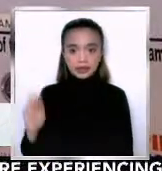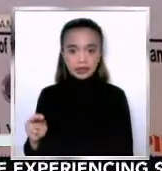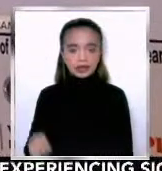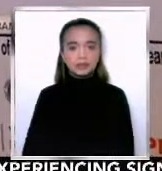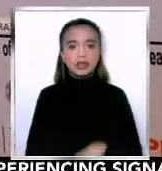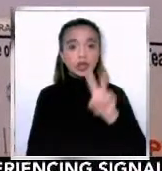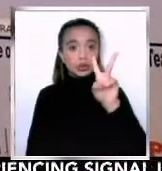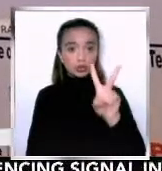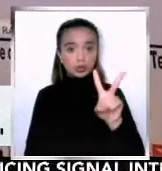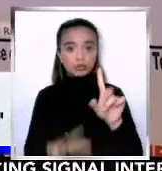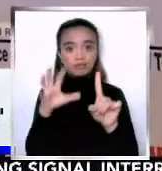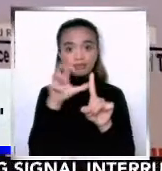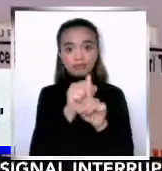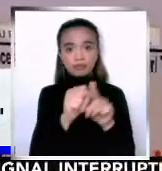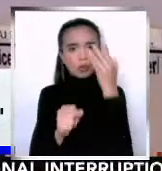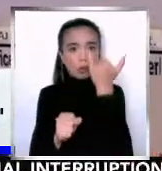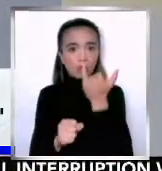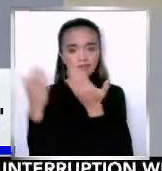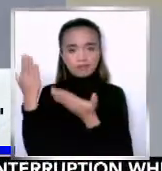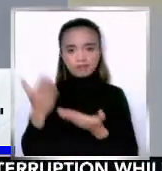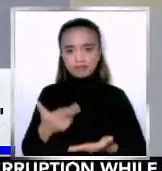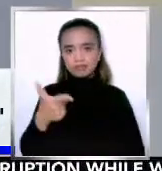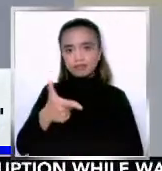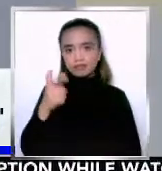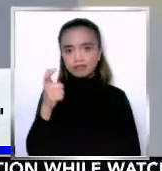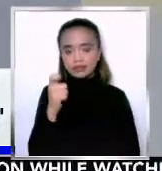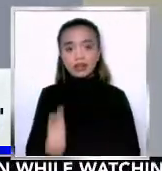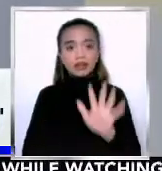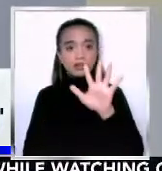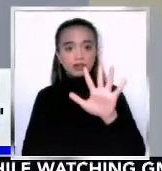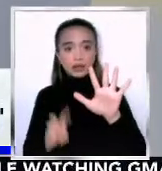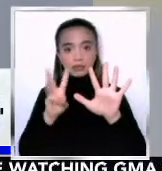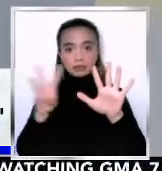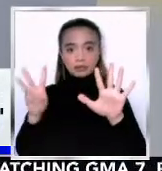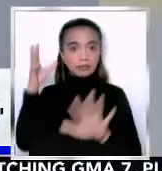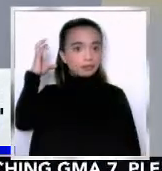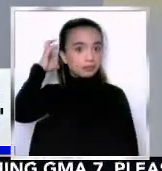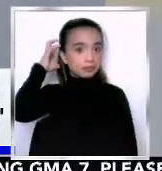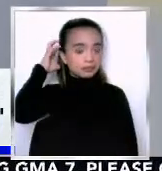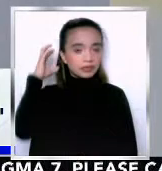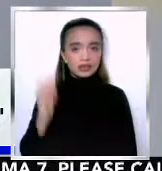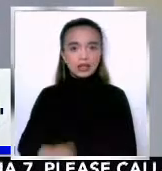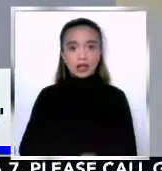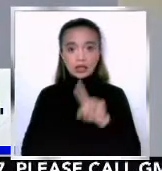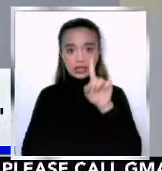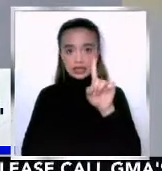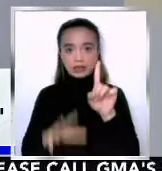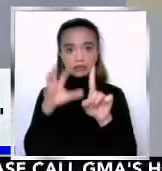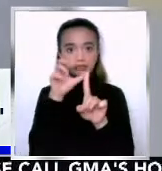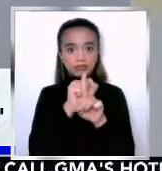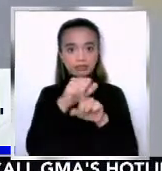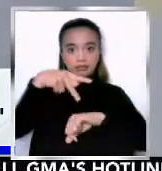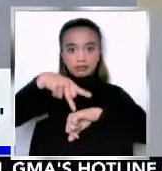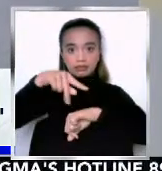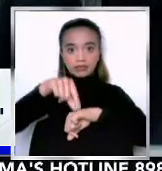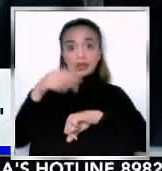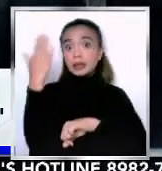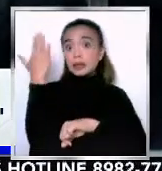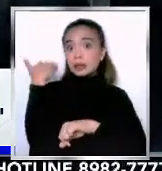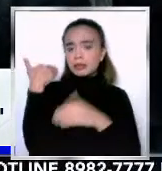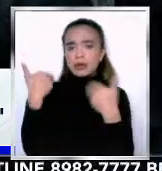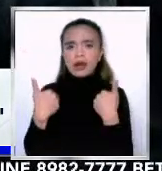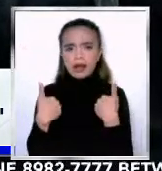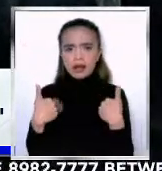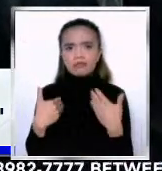baril. Lima naman sa Western Mindanao. Ang isang naaresto sa Parañaque City, nasangkot na raw noon sa serya ng pang-holdup.